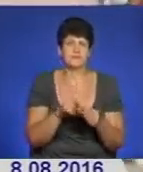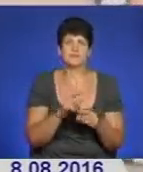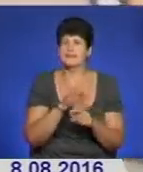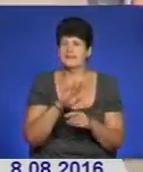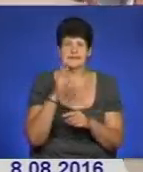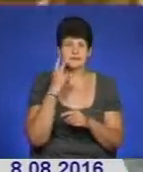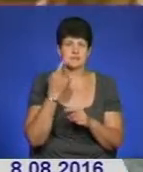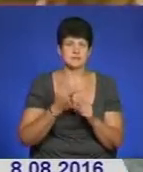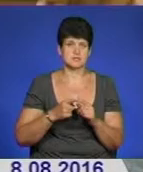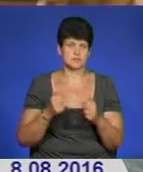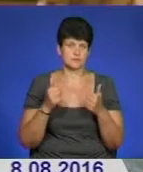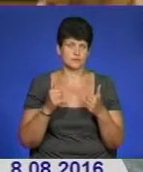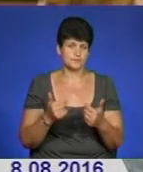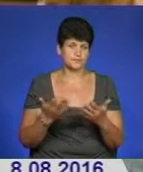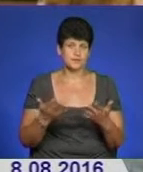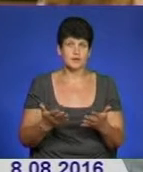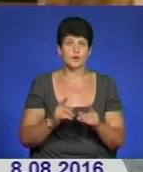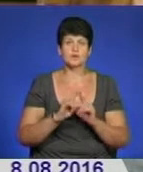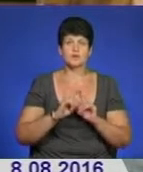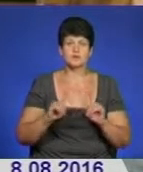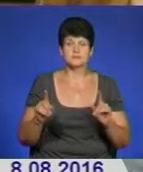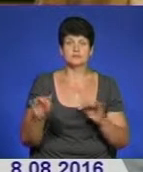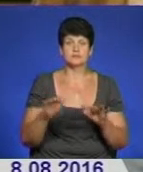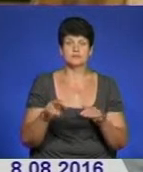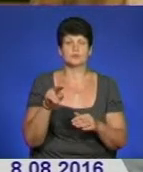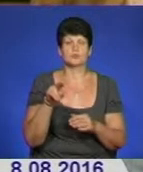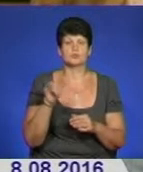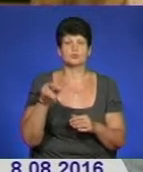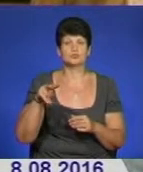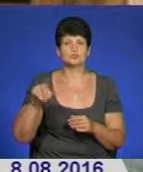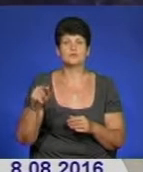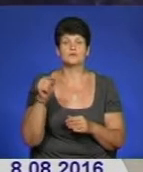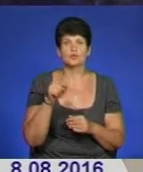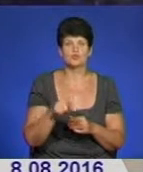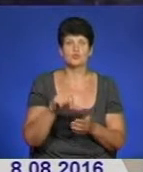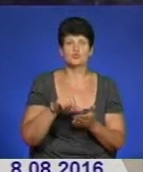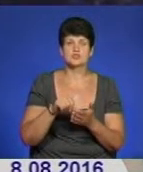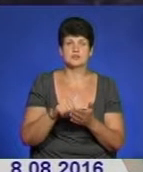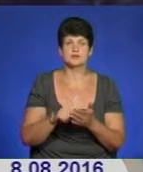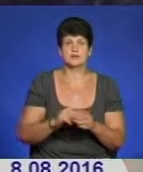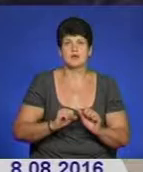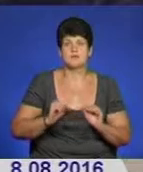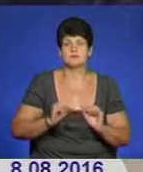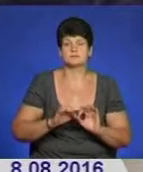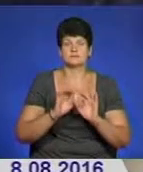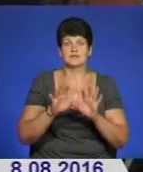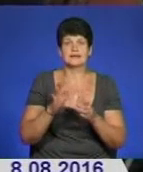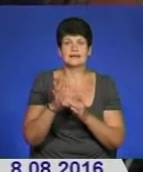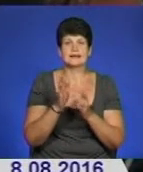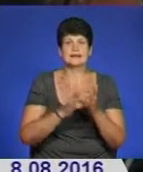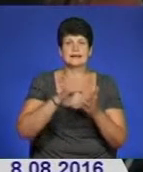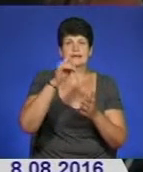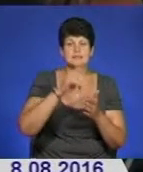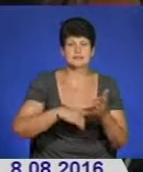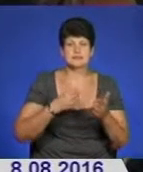позитивні наслідки. Унікальність руху «Пульс» полягає в тому, що його учасники намагаються пропагувати загальнохристиянські